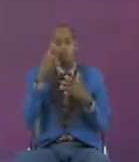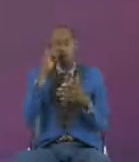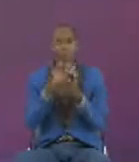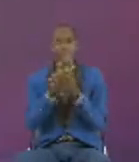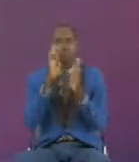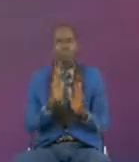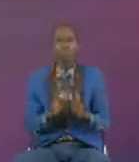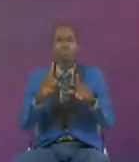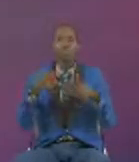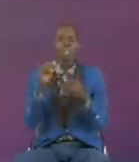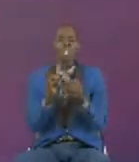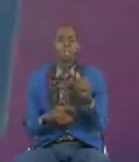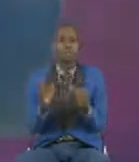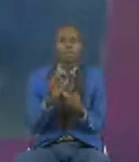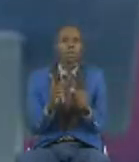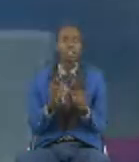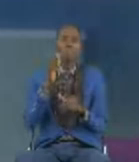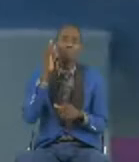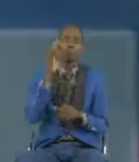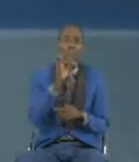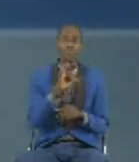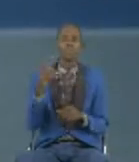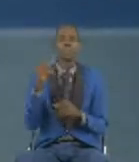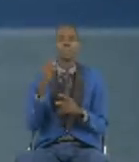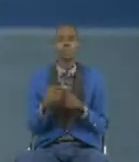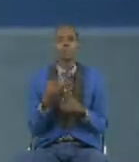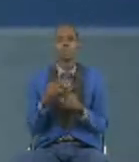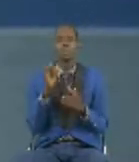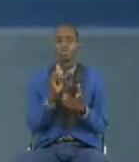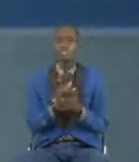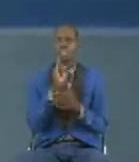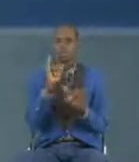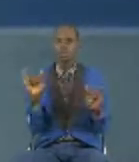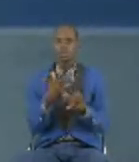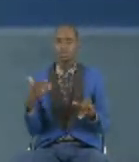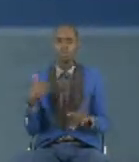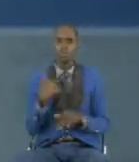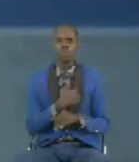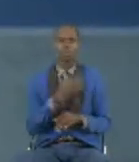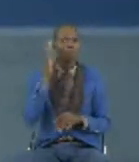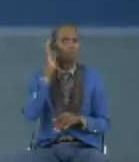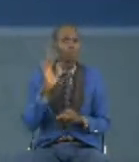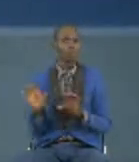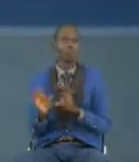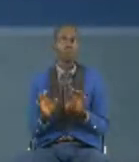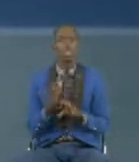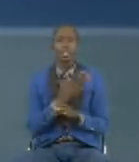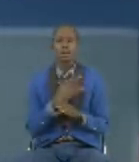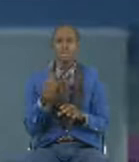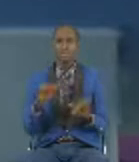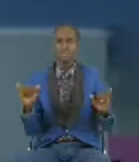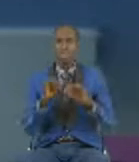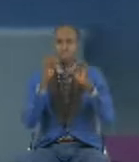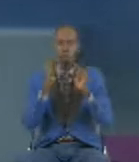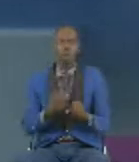allaient partout, annonçant la bonne nouvelle. Ça, c'est la même chose que tu vas faire. Et la même puissance va